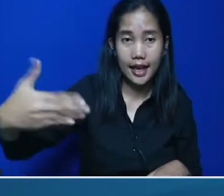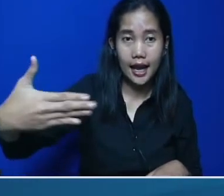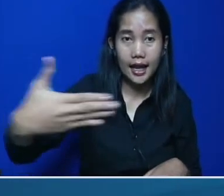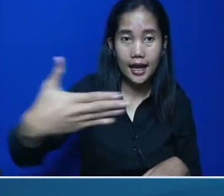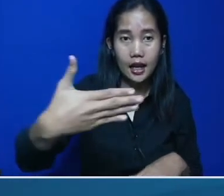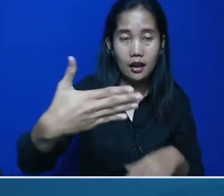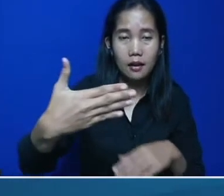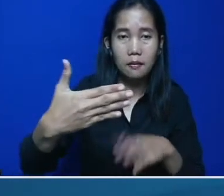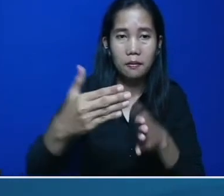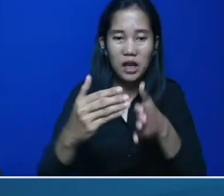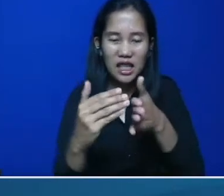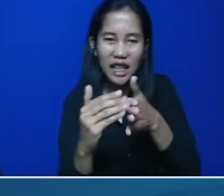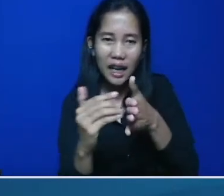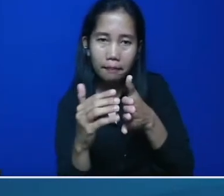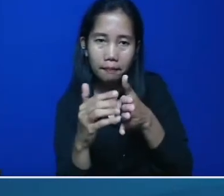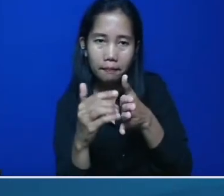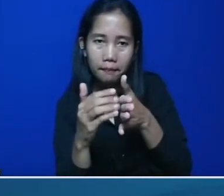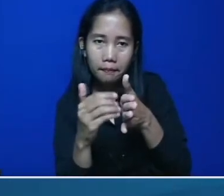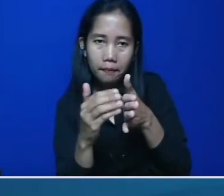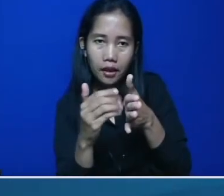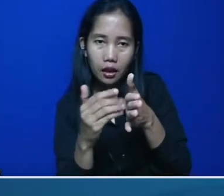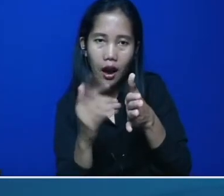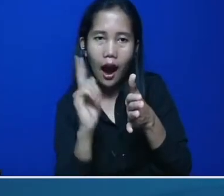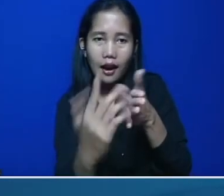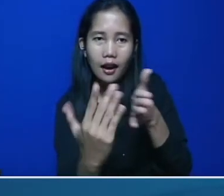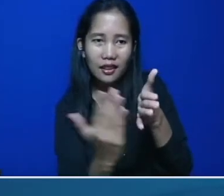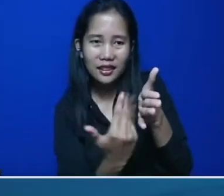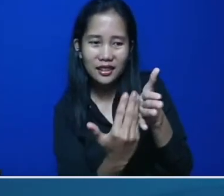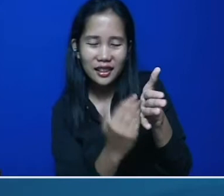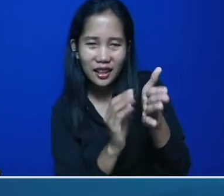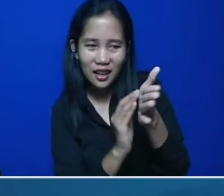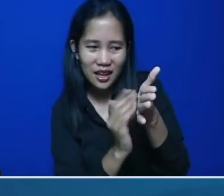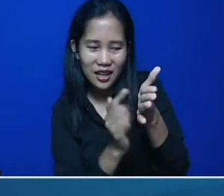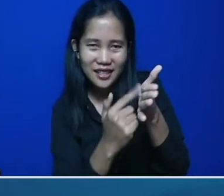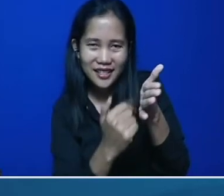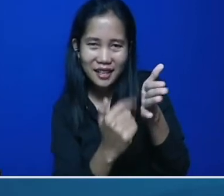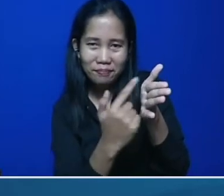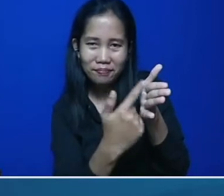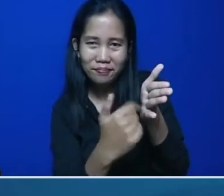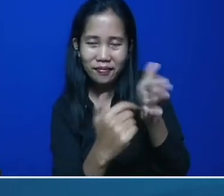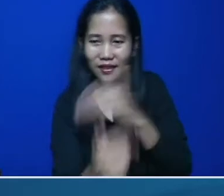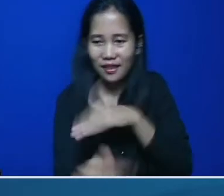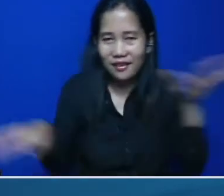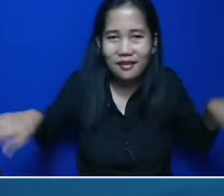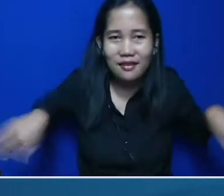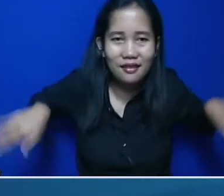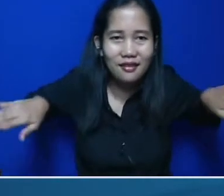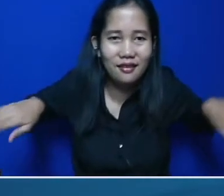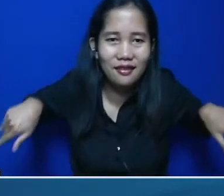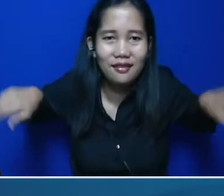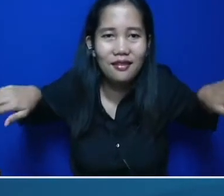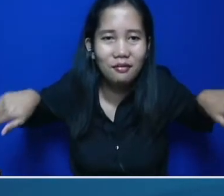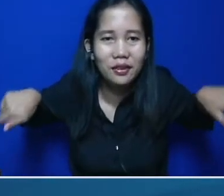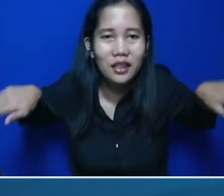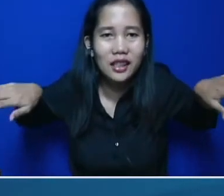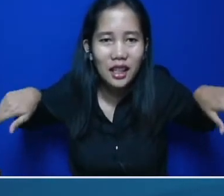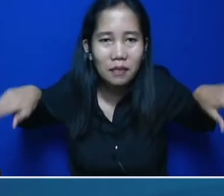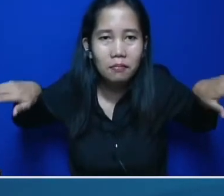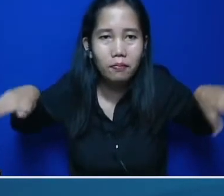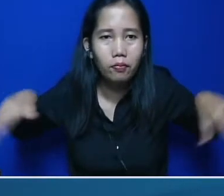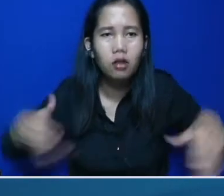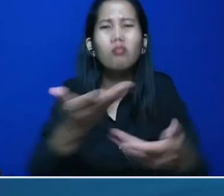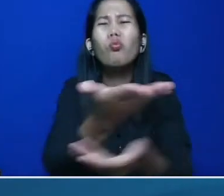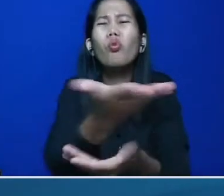ada dua juga syaratnya yang pertama bersirih dan bersisik di